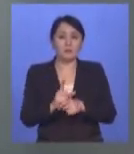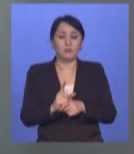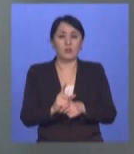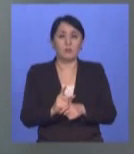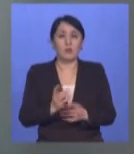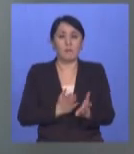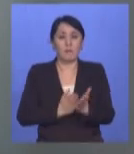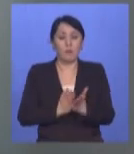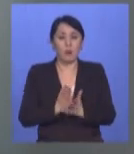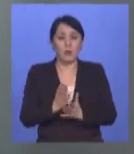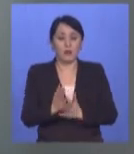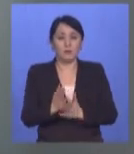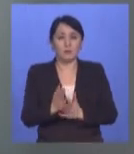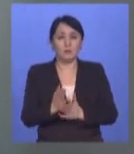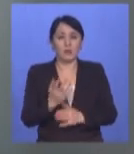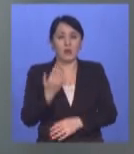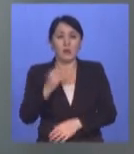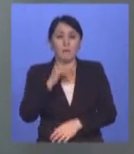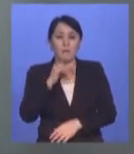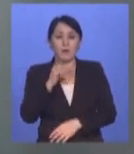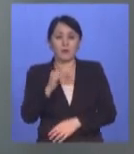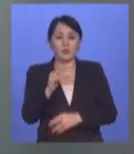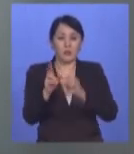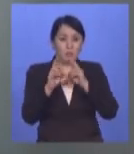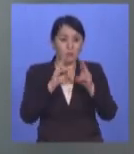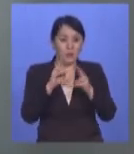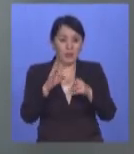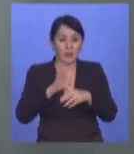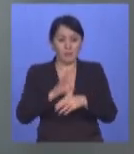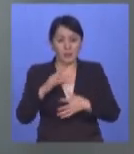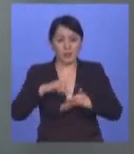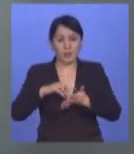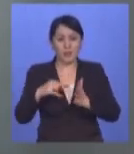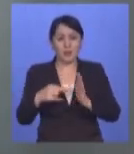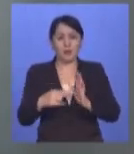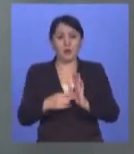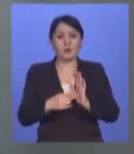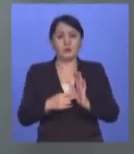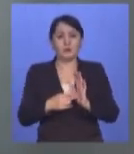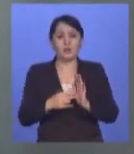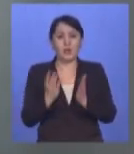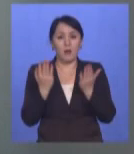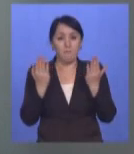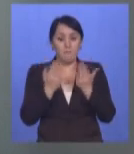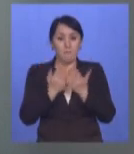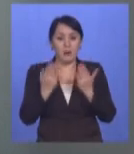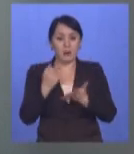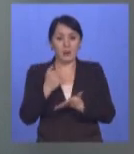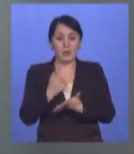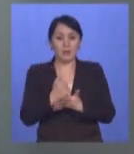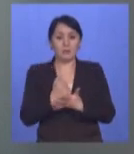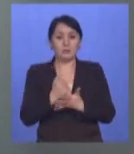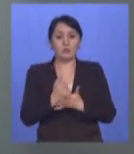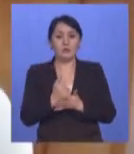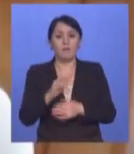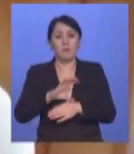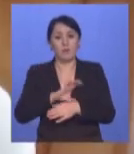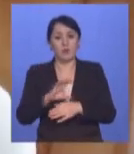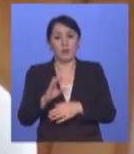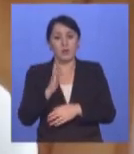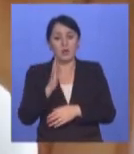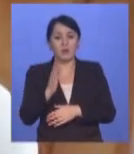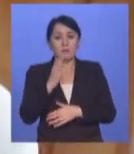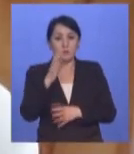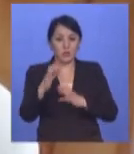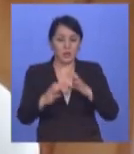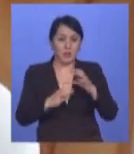өткізіп тұрамыз. Биыл 5 ғылыми-практикалық конференция өткізу жоспарда бар. Ал оқылған баяндамалар негізінде жинақ шығарамыз.